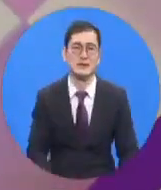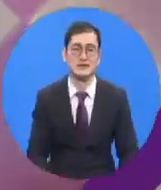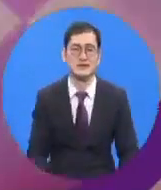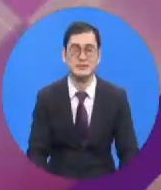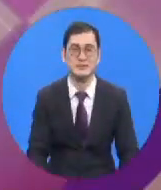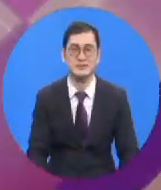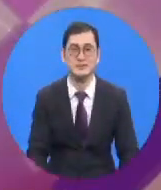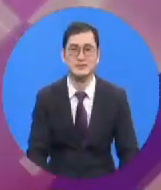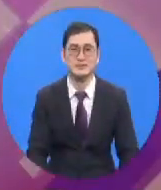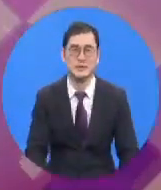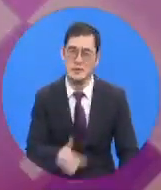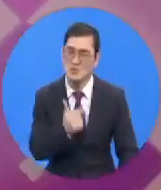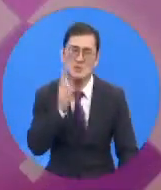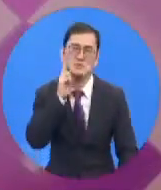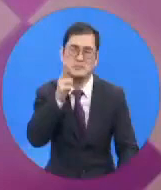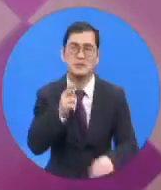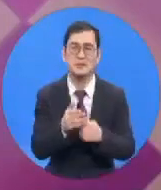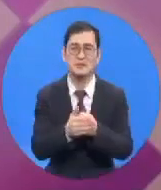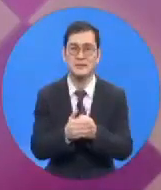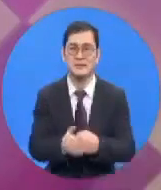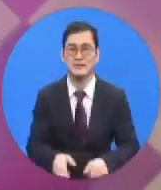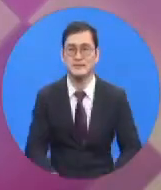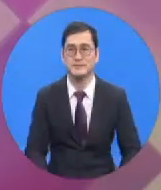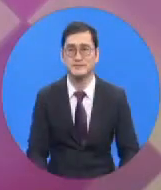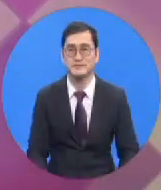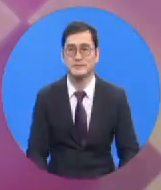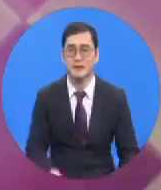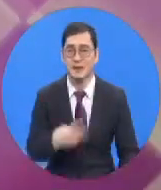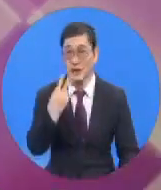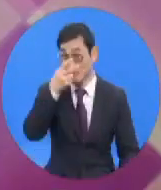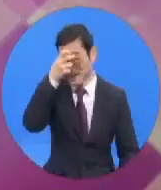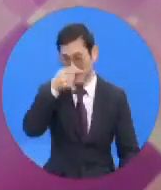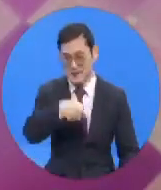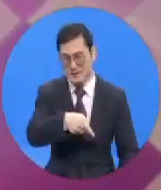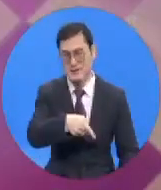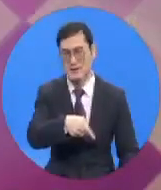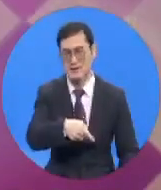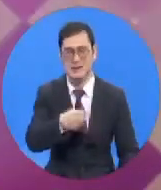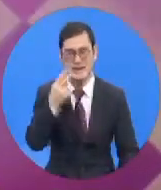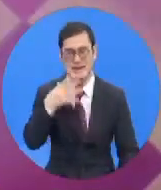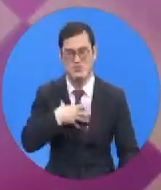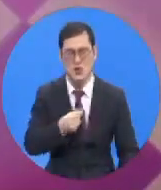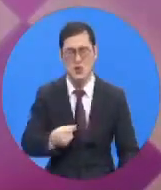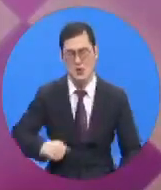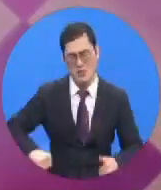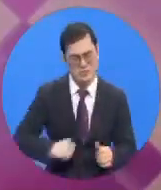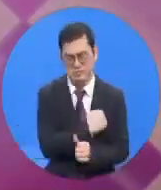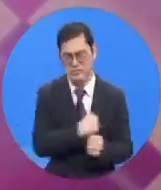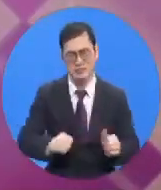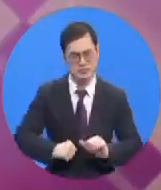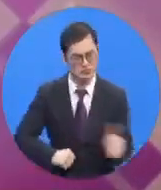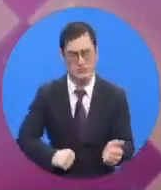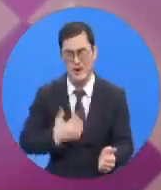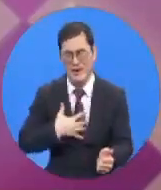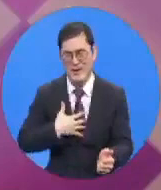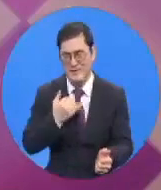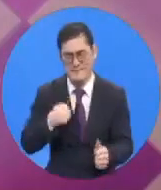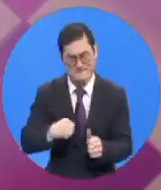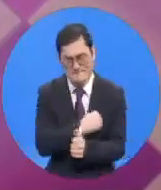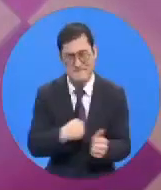경찰은 검찰은 고의성이 있다. 고의적으로 숨질 줄 알면서도 그렇게 위력을 가했다. 이렇게 지금 판단하는